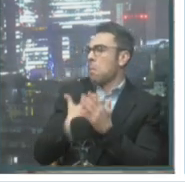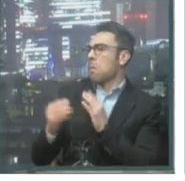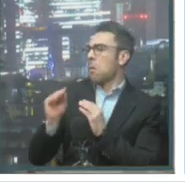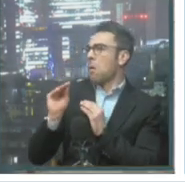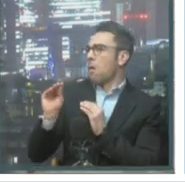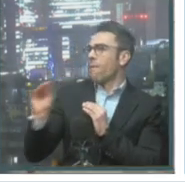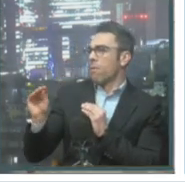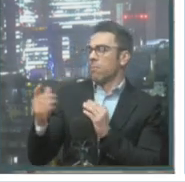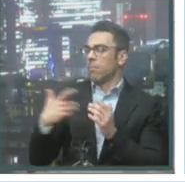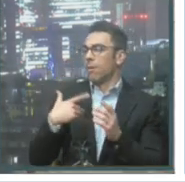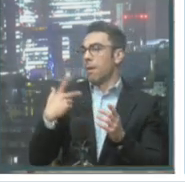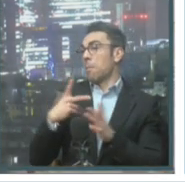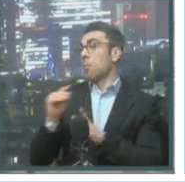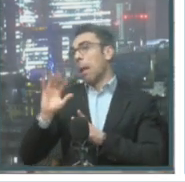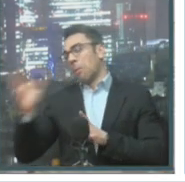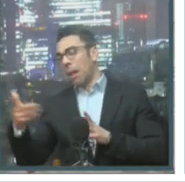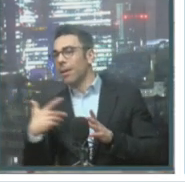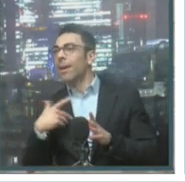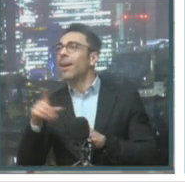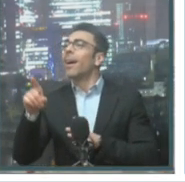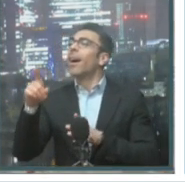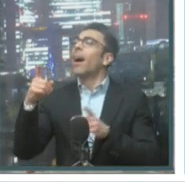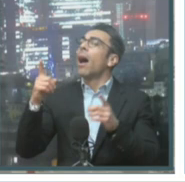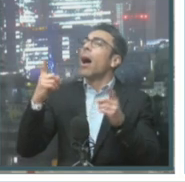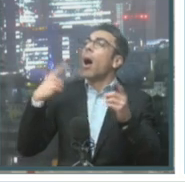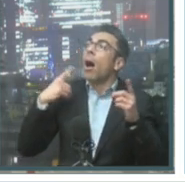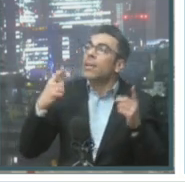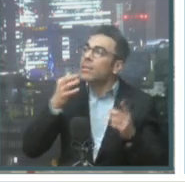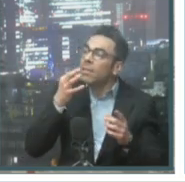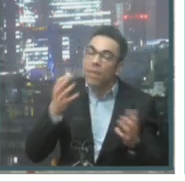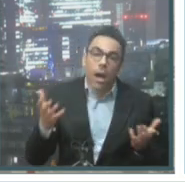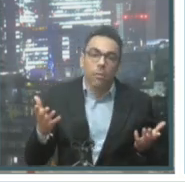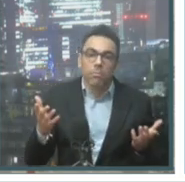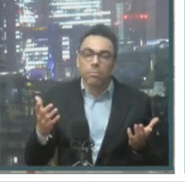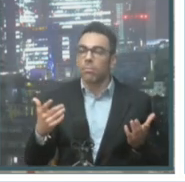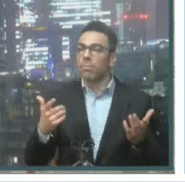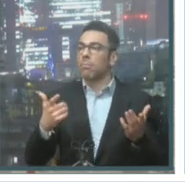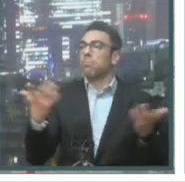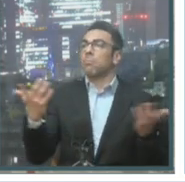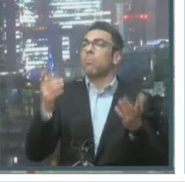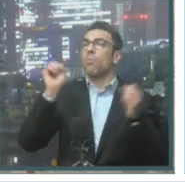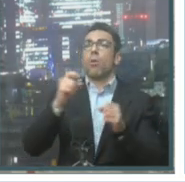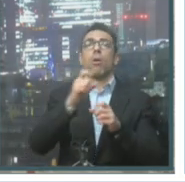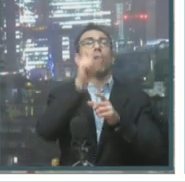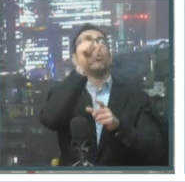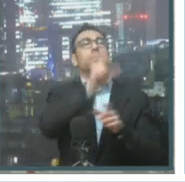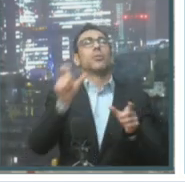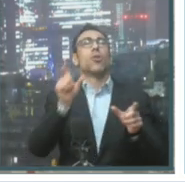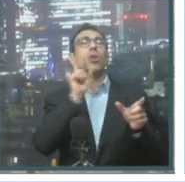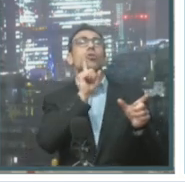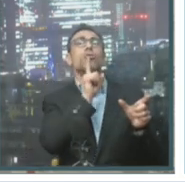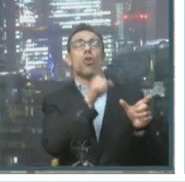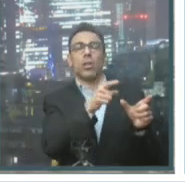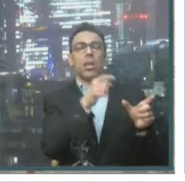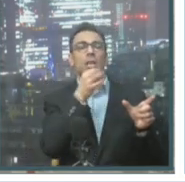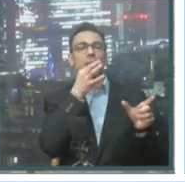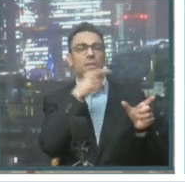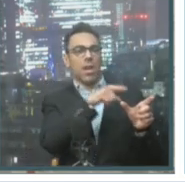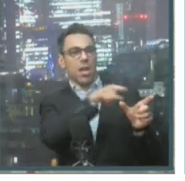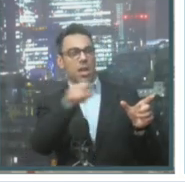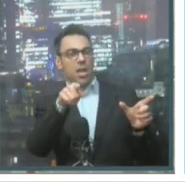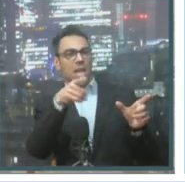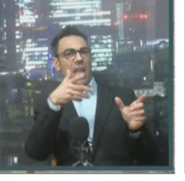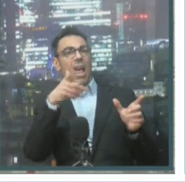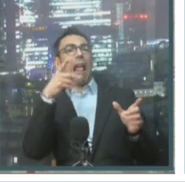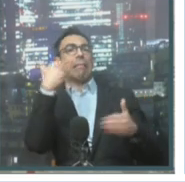oltre e ditemi se sbaglio sarebbe anche la volta poi perché si possa pensare ai soldi non più come al disabile di